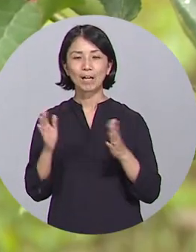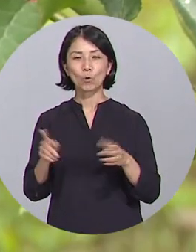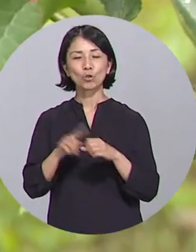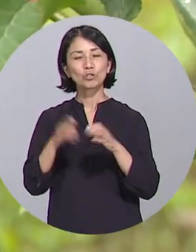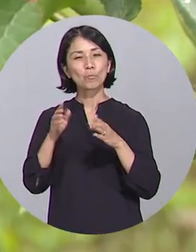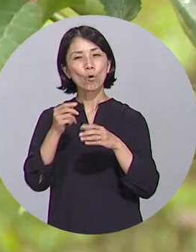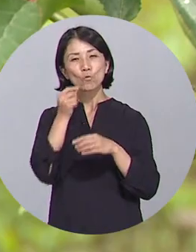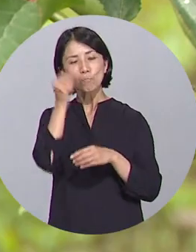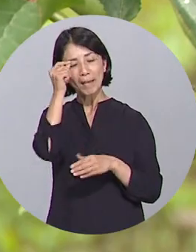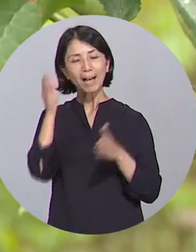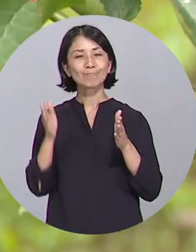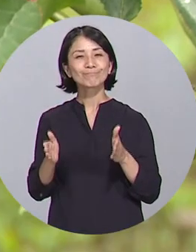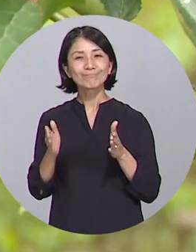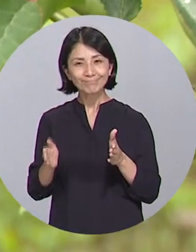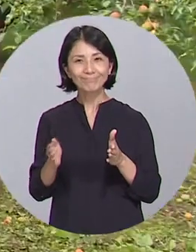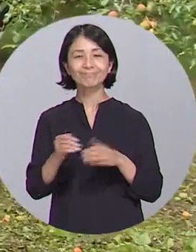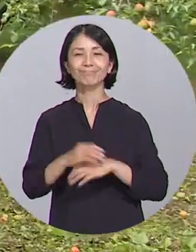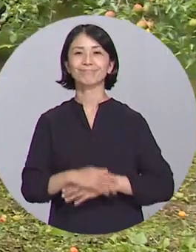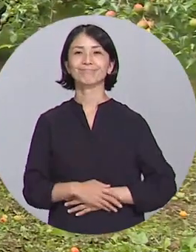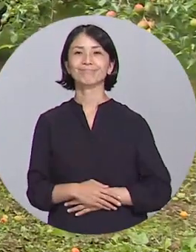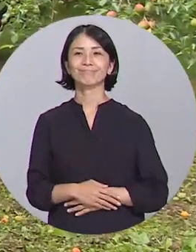の収穫が行われています。